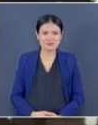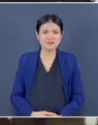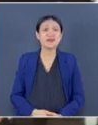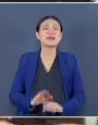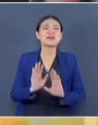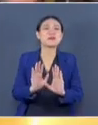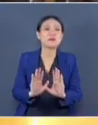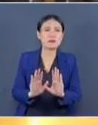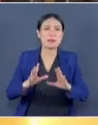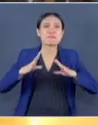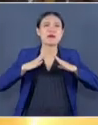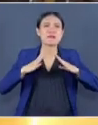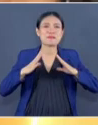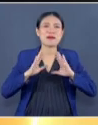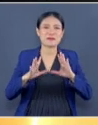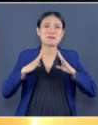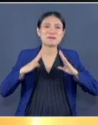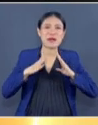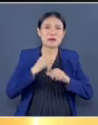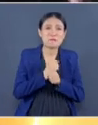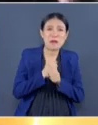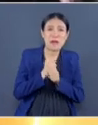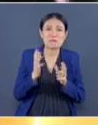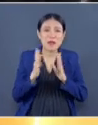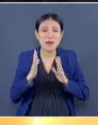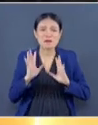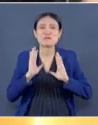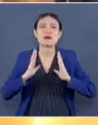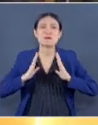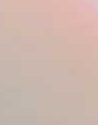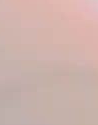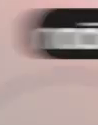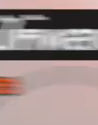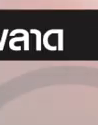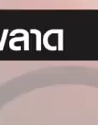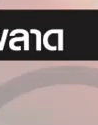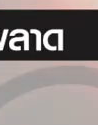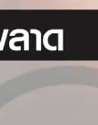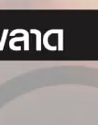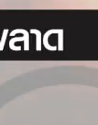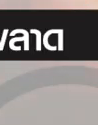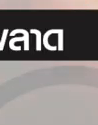นะพี่นะผมรู้ว่าพี่ดูอยู่นะ อ่ะนี่คือมุมของทนายรณรงค์